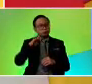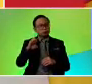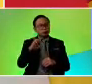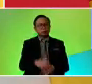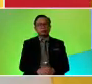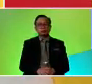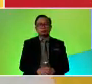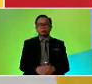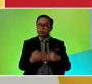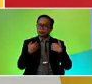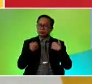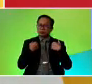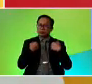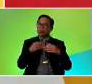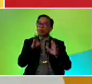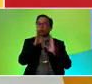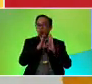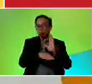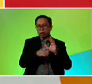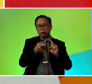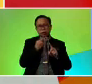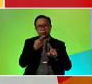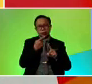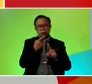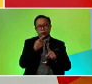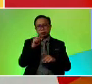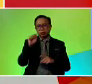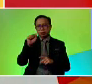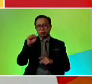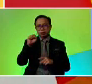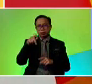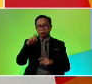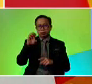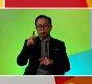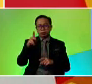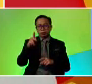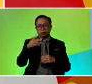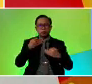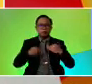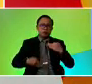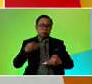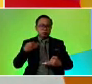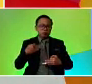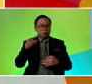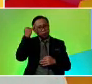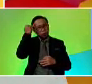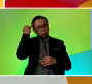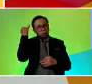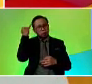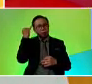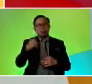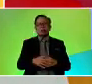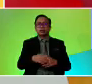ini mengalami sesuatu kekurangan dari segi dari segi aspek kekayaan fisikker intelek dan juga